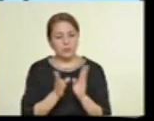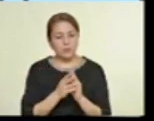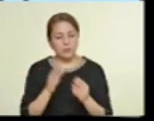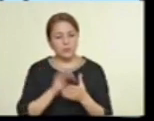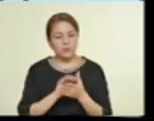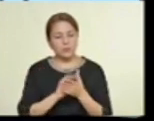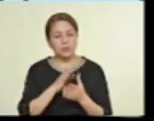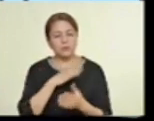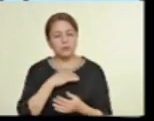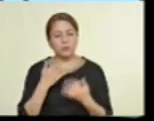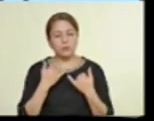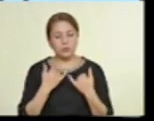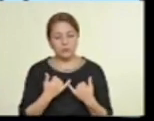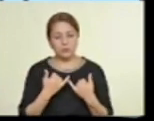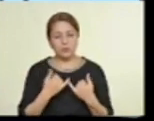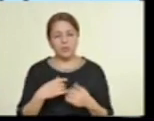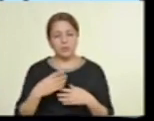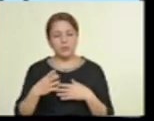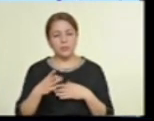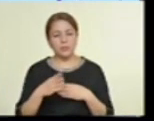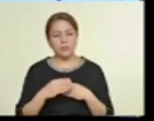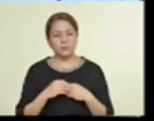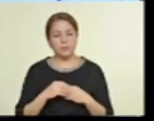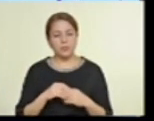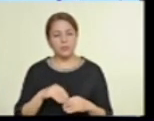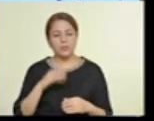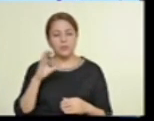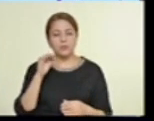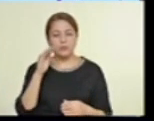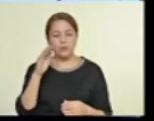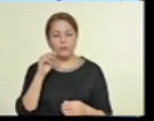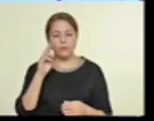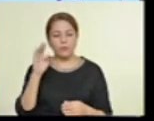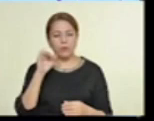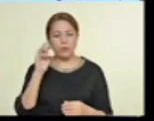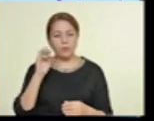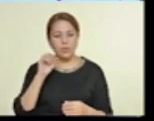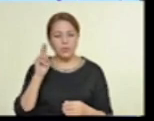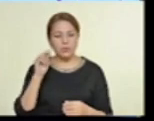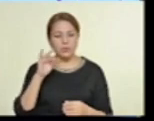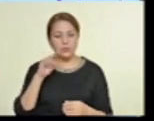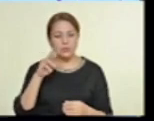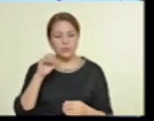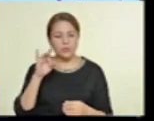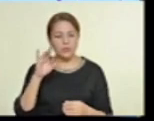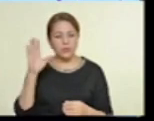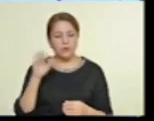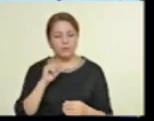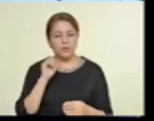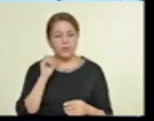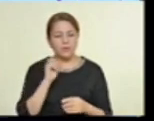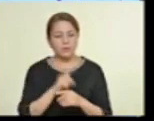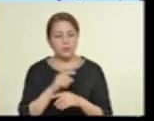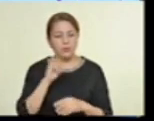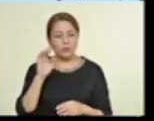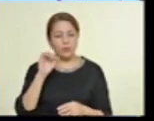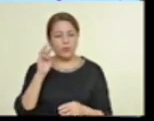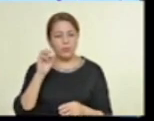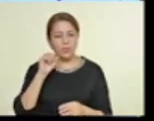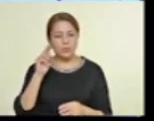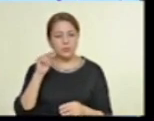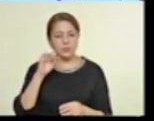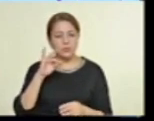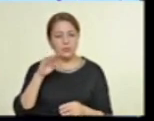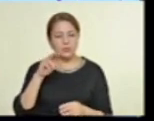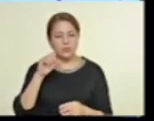edik. Keling, endi bugun biz siz bilan sof ko'makchilar va vazifadosh ko'makchilarga